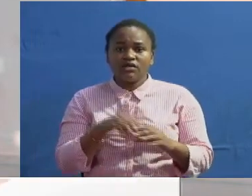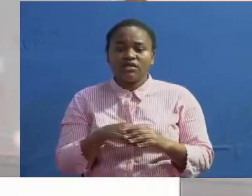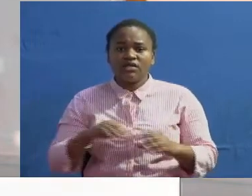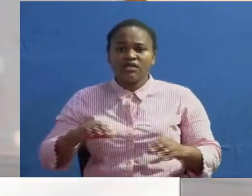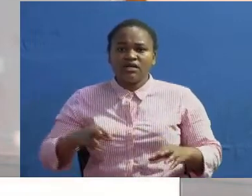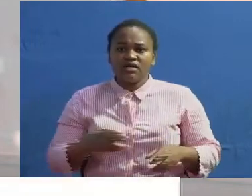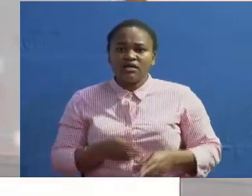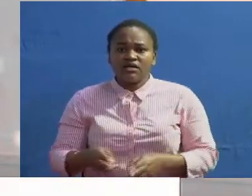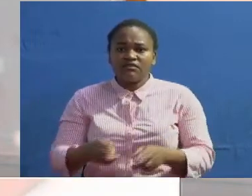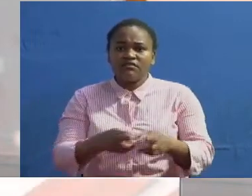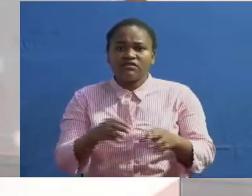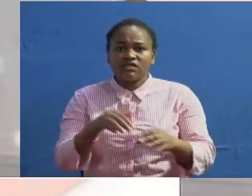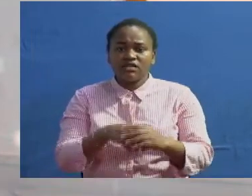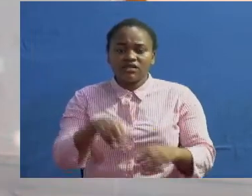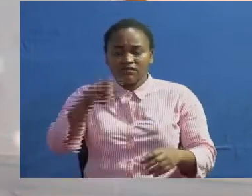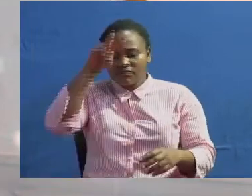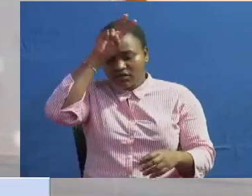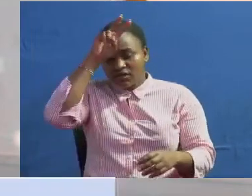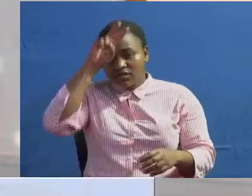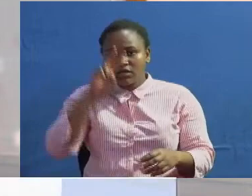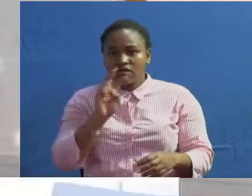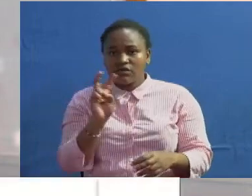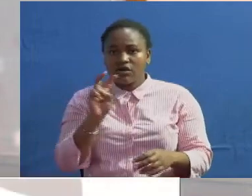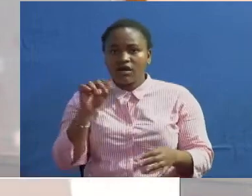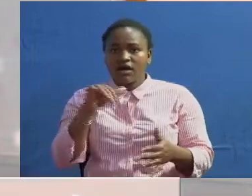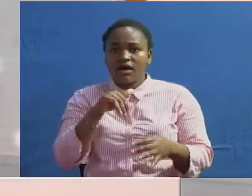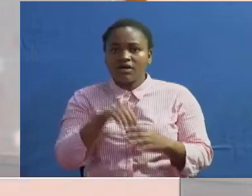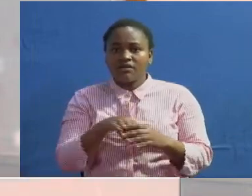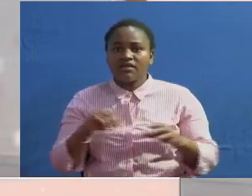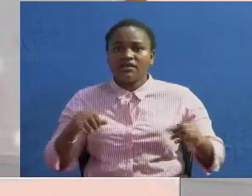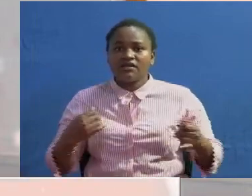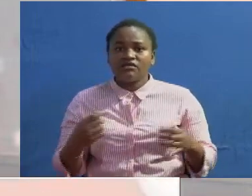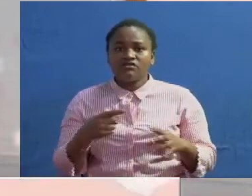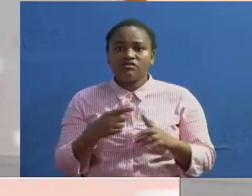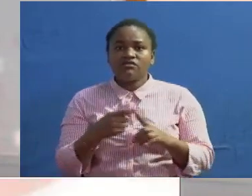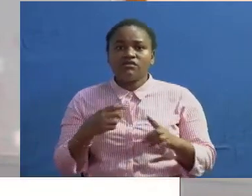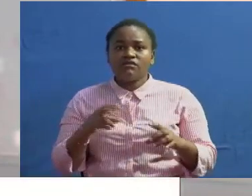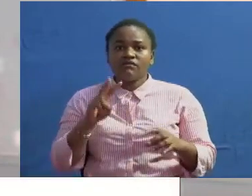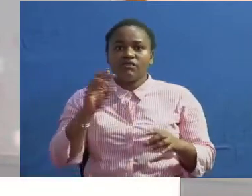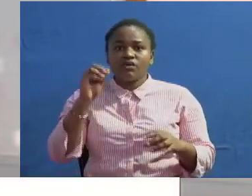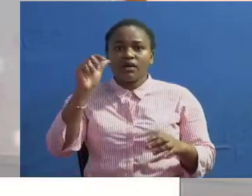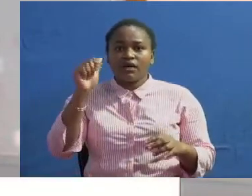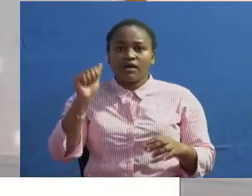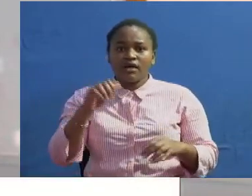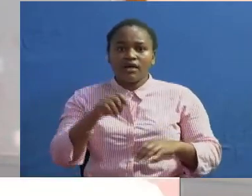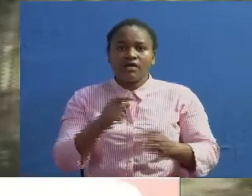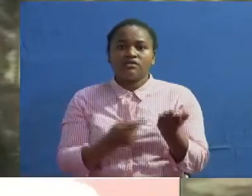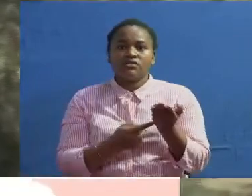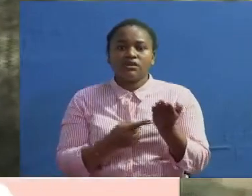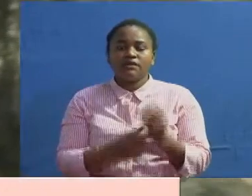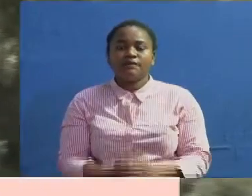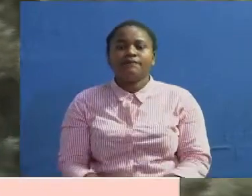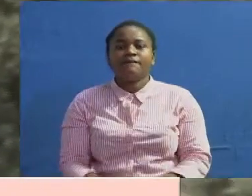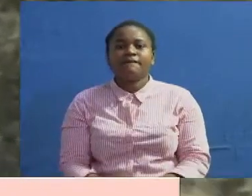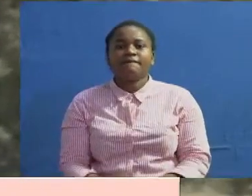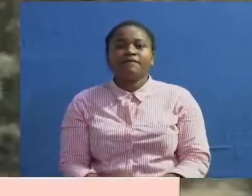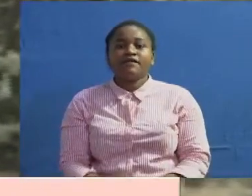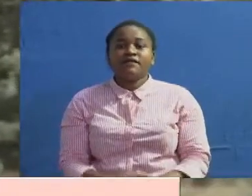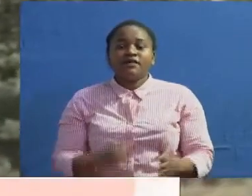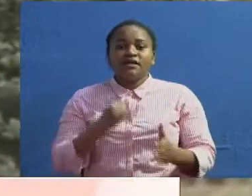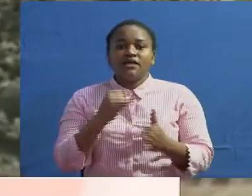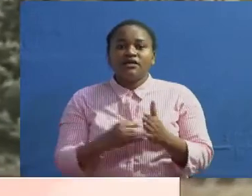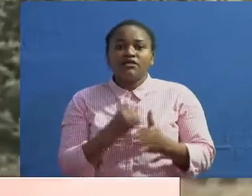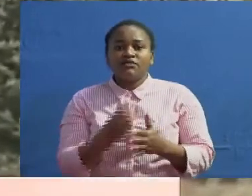mito inayopitia vijijini mwao. Tazama taarifa hii kwa hisani ya VOA Swahili. Kiwanda hiki cha